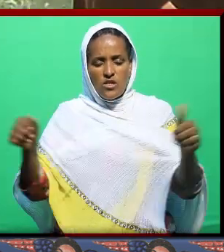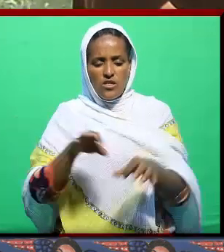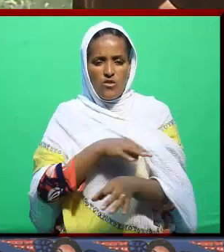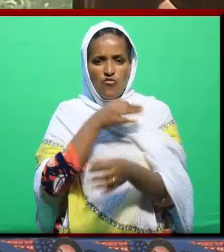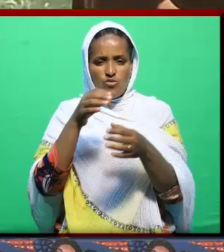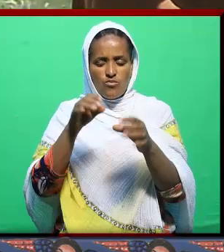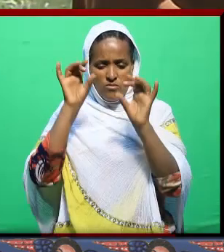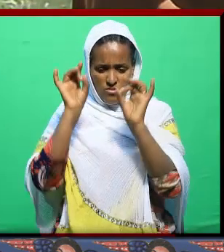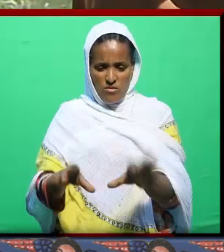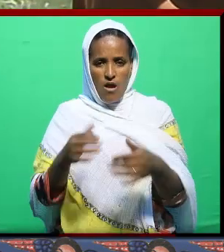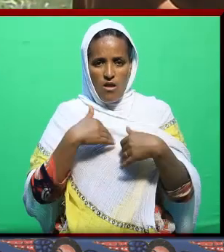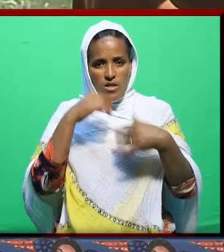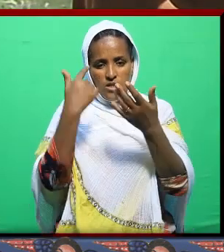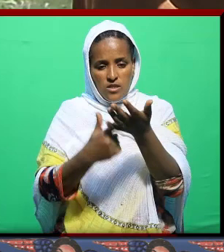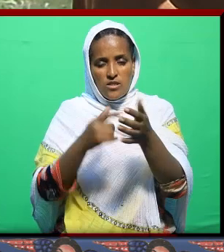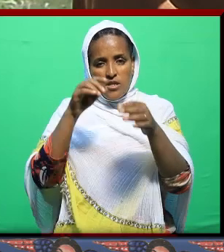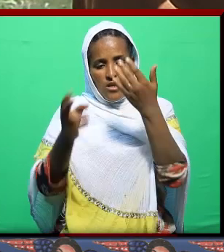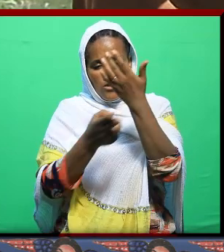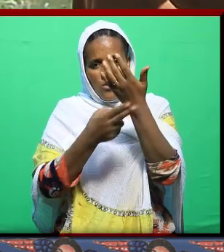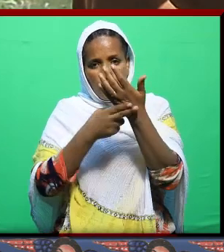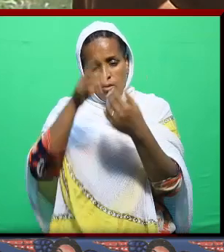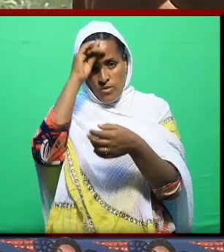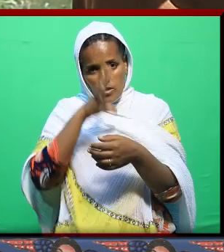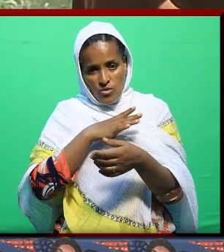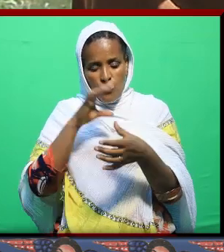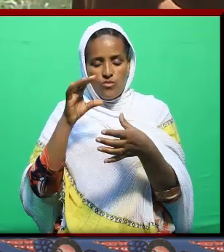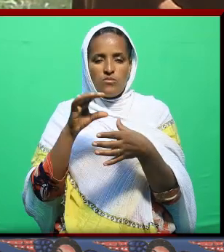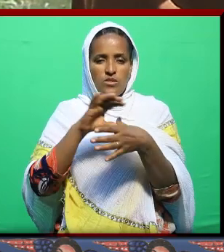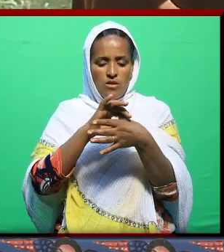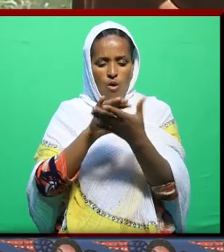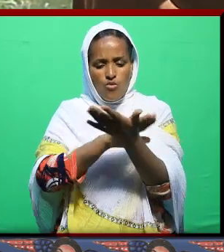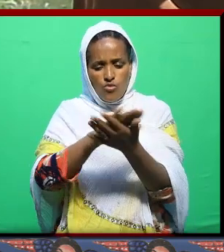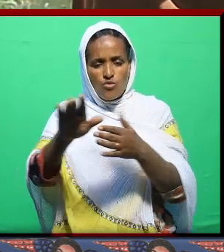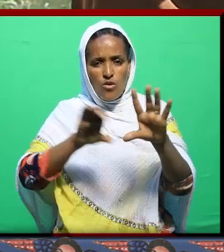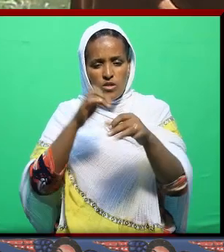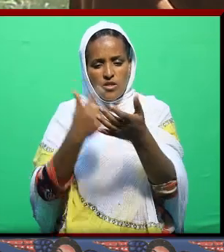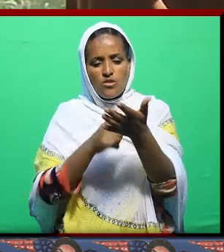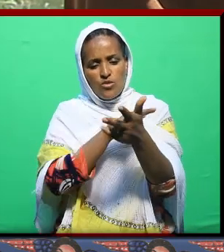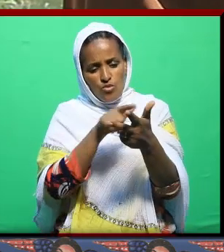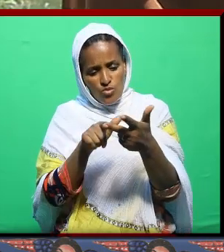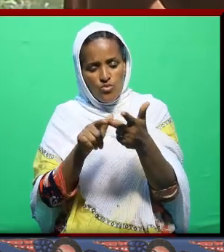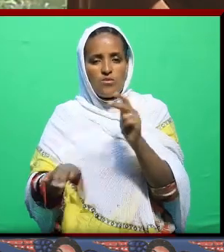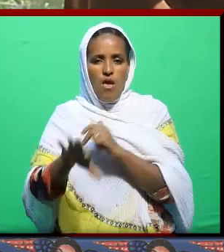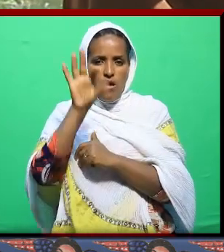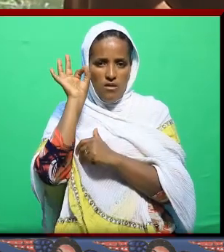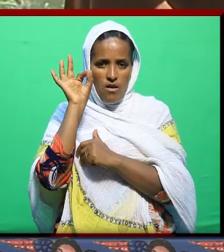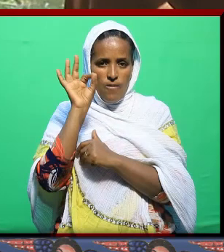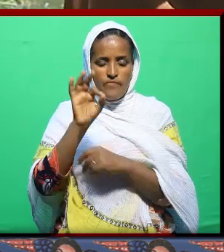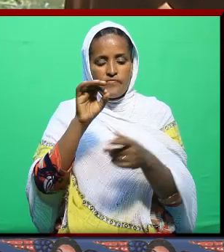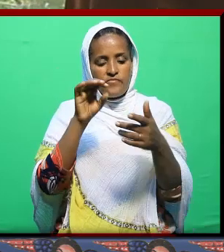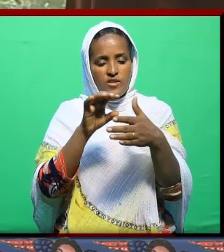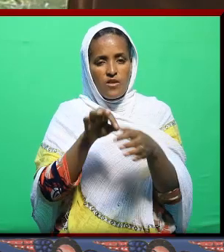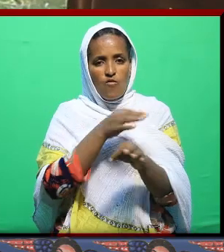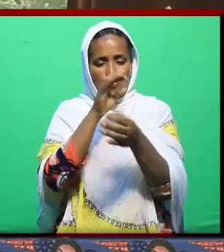ነፍሱ አጥብቃ ትጸየፋለች ይላል። ስለዚህ ከነዚህ የተቆጠበ ሰው ስጋውን ንጹህ ያደረገ እነዚህን ሶስቱን